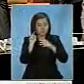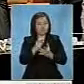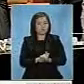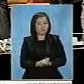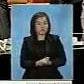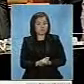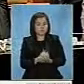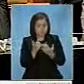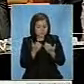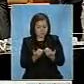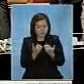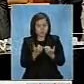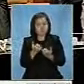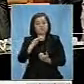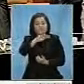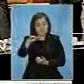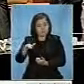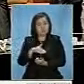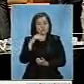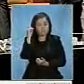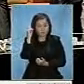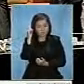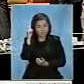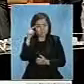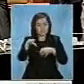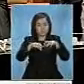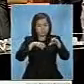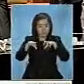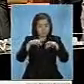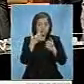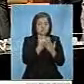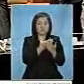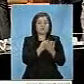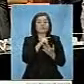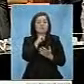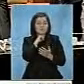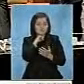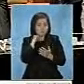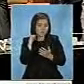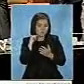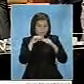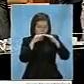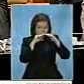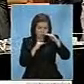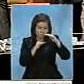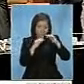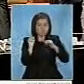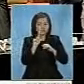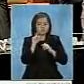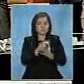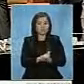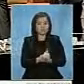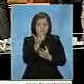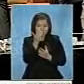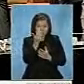าความเข้าใจในเรื่องของการบริหารงบประมาณขาดดุลให้ลดลงนั้นเนี่ยรัฐบาลเนี่ยได้แสด